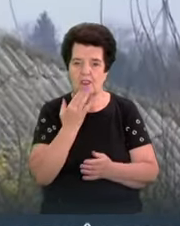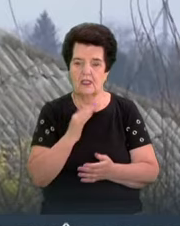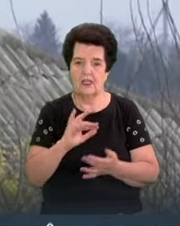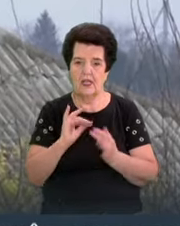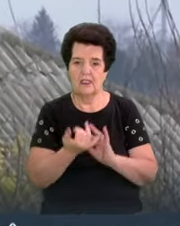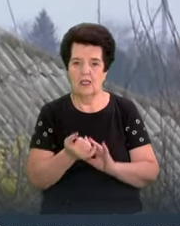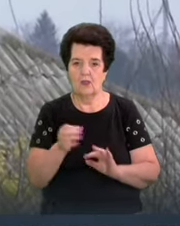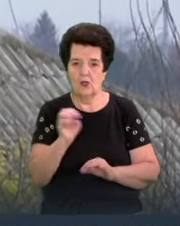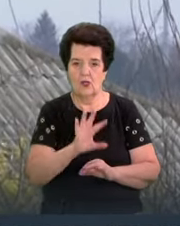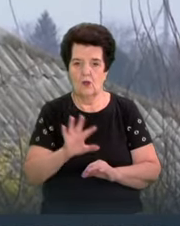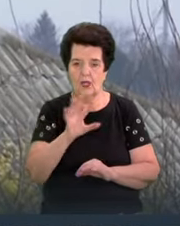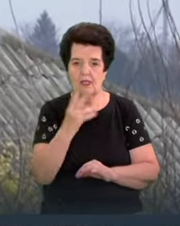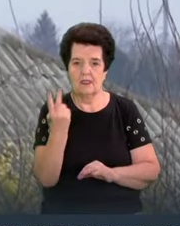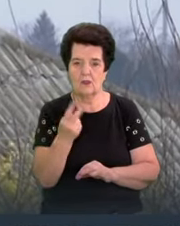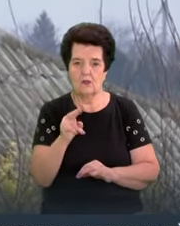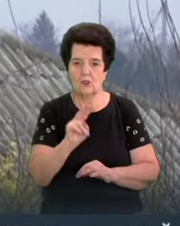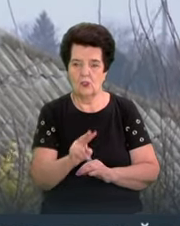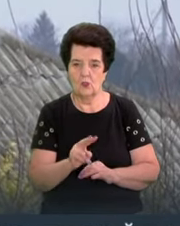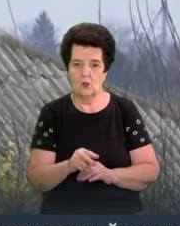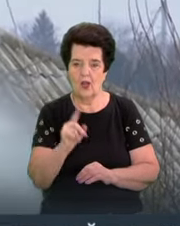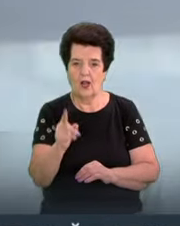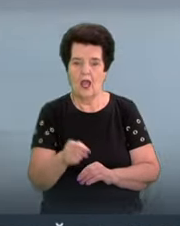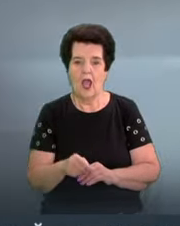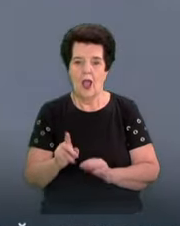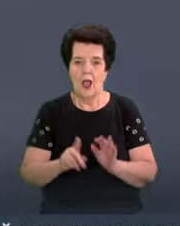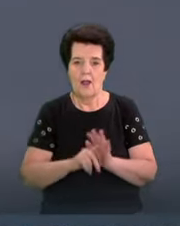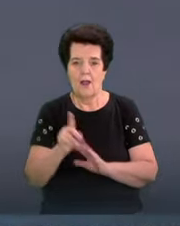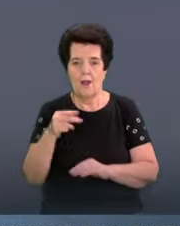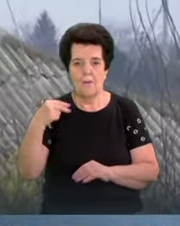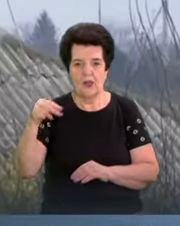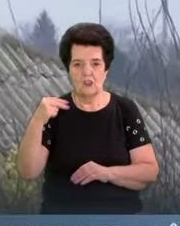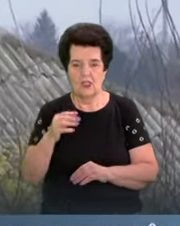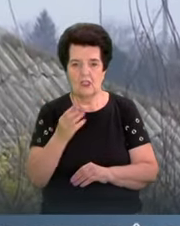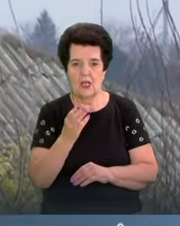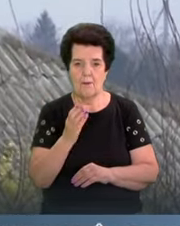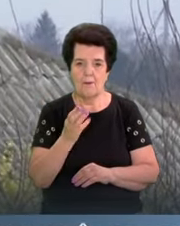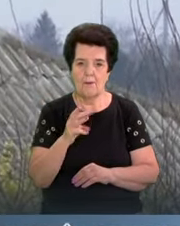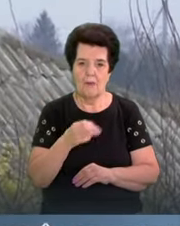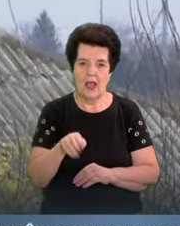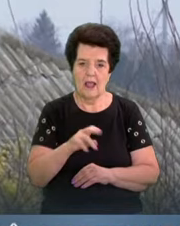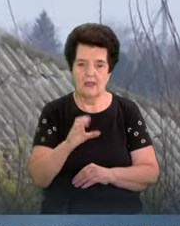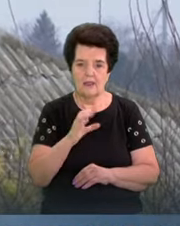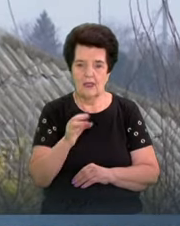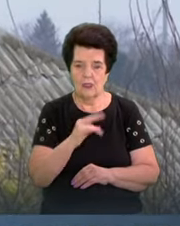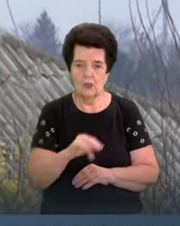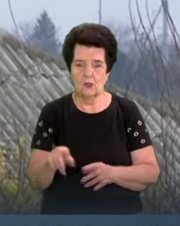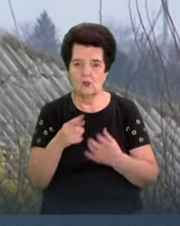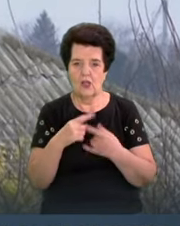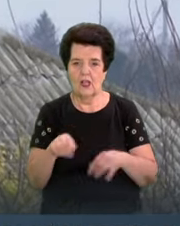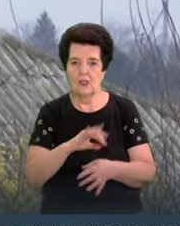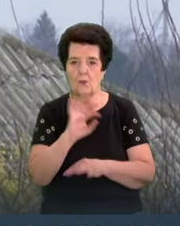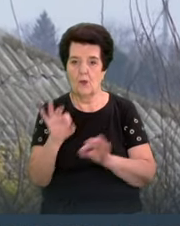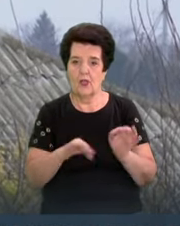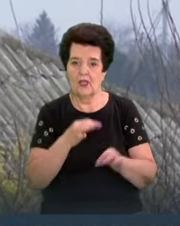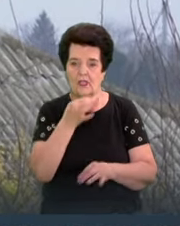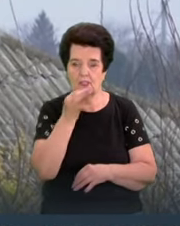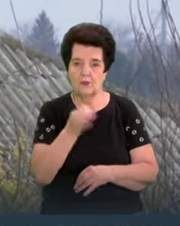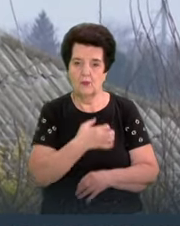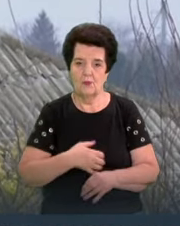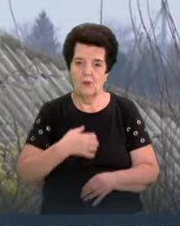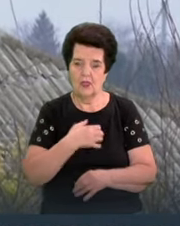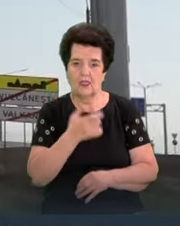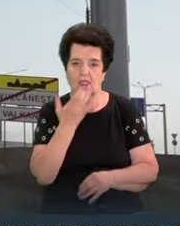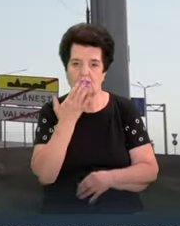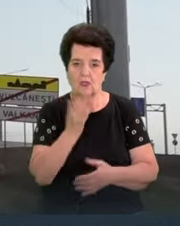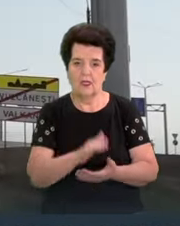anul 2022 la inițiativa președintei Maia Sandu. Pe lângă acestea, ministrul a anunțat și despre alte proiecte de importanță